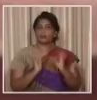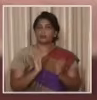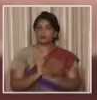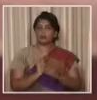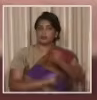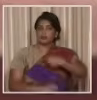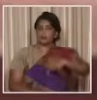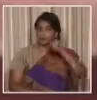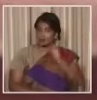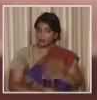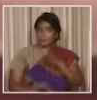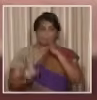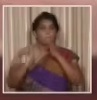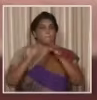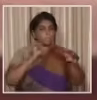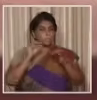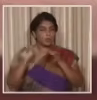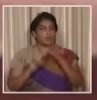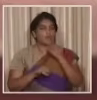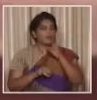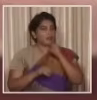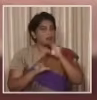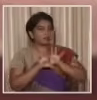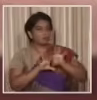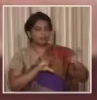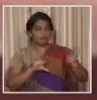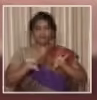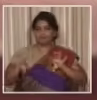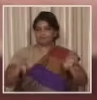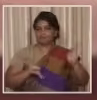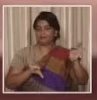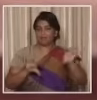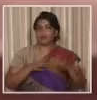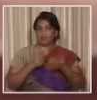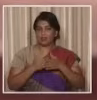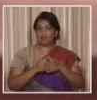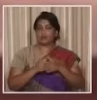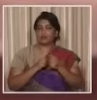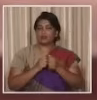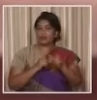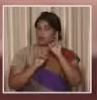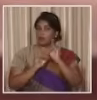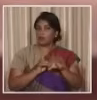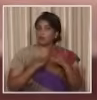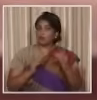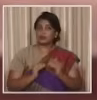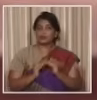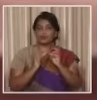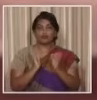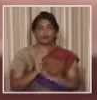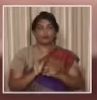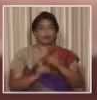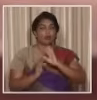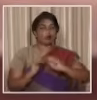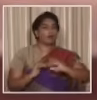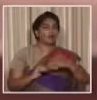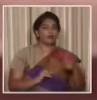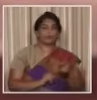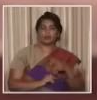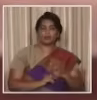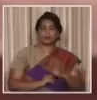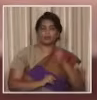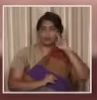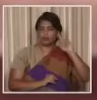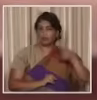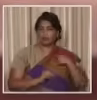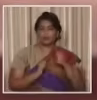ගත්ත තීන්දුව ගත්තේ මැනලා ජල සම්පාදනයේ වෙන් කරලා මේක හදන්න කියලා ඒ අනුව කටයුතු කරන්න එහෙම නැතුව සංවර්ධන කමිටු තීන්දුව වලට පිටින්